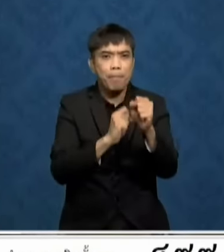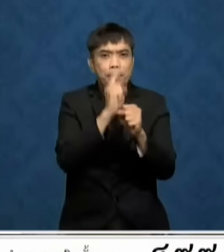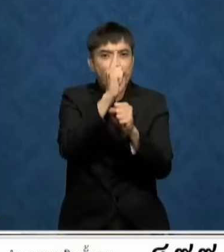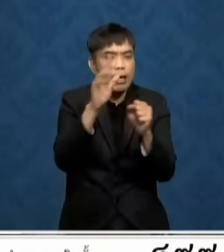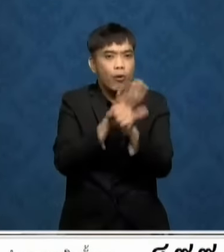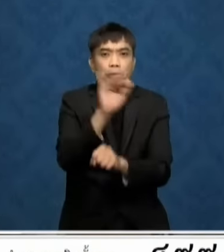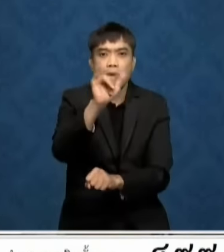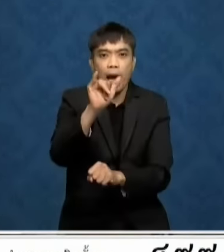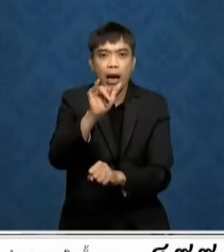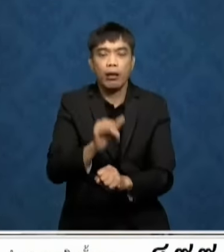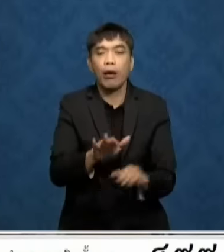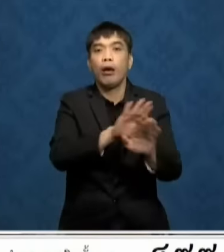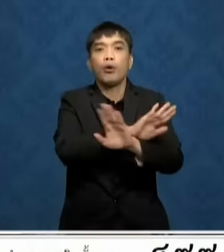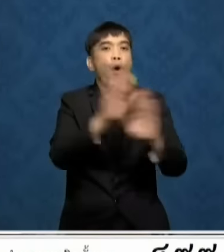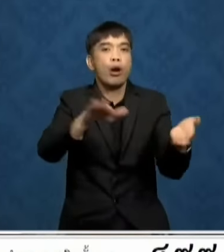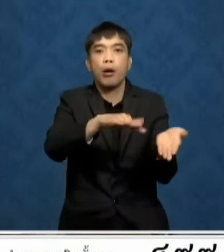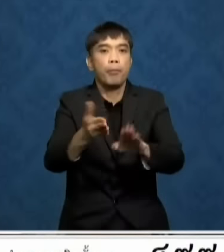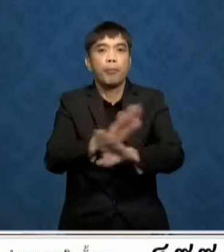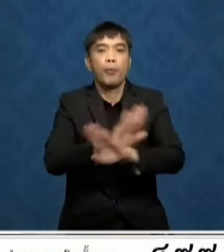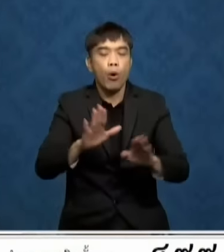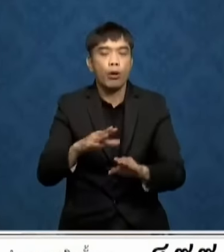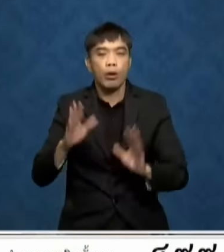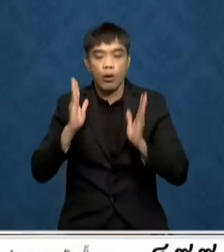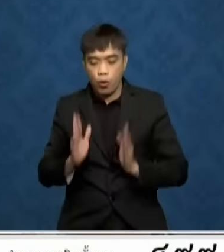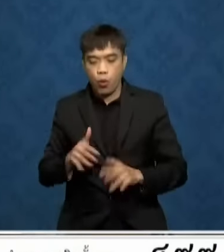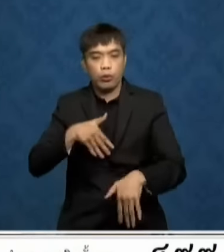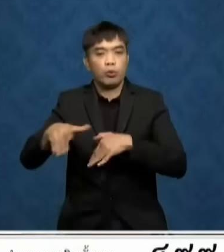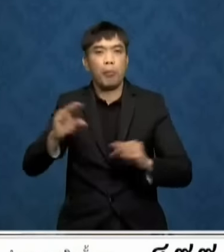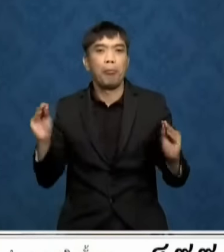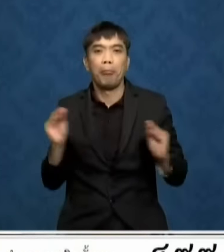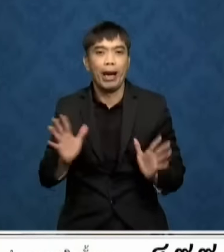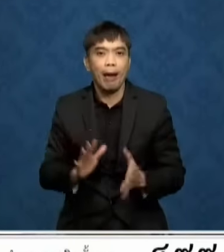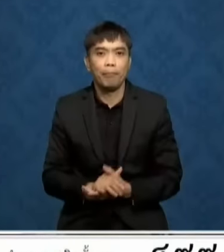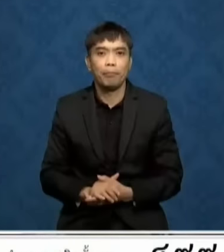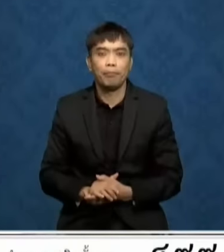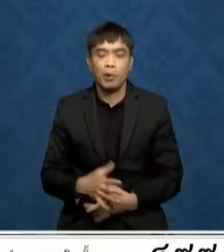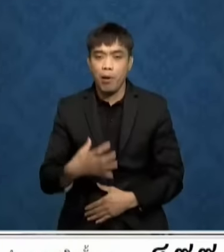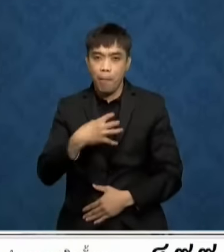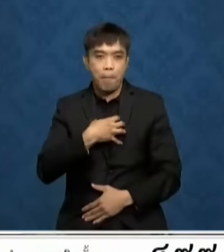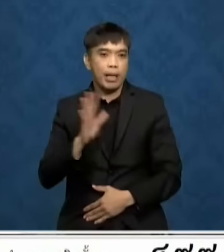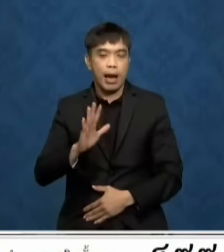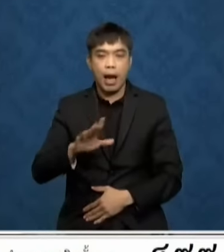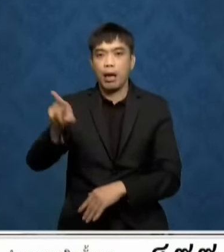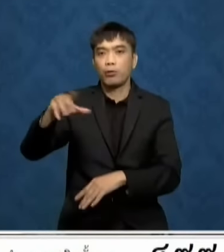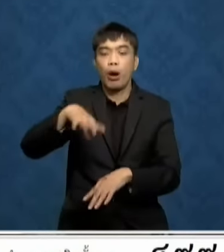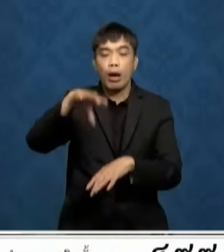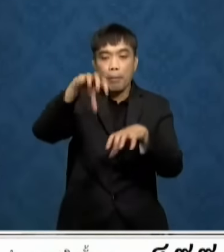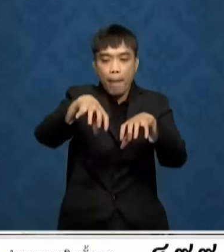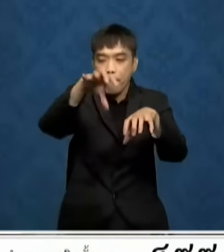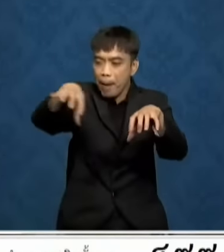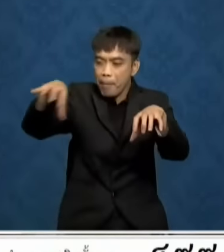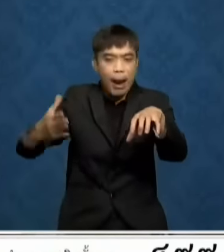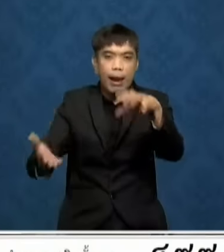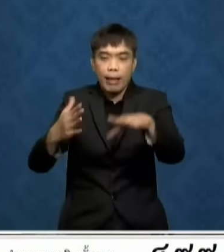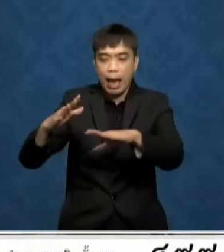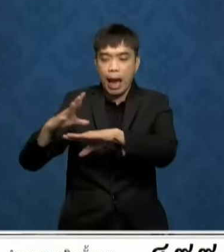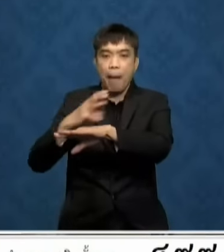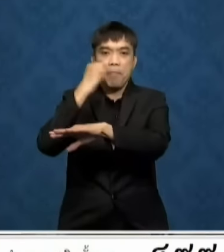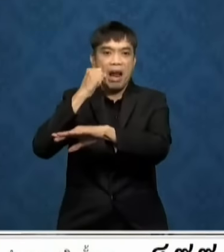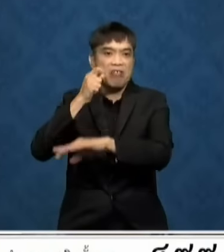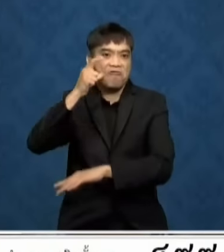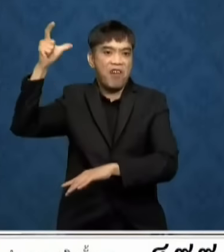ช่สิ่งที่เราประชาชนคนไทยควรจะยอมรับได้ครับเราไม่ควรอนุญาตให้ใครหรือองค์กรใดทำตัวใหญ่กว่าประชาชนแล้วก็มาใช้อำนาจข้าม